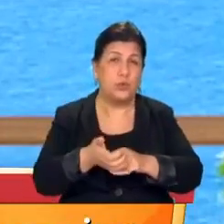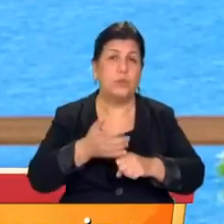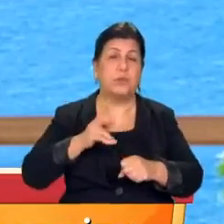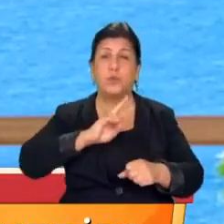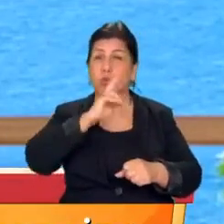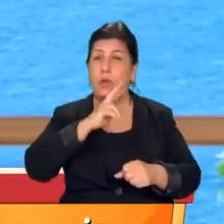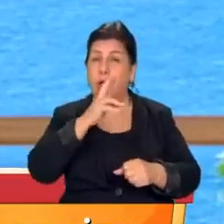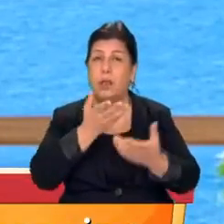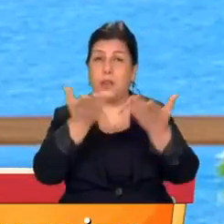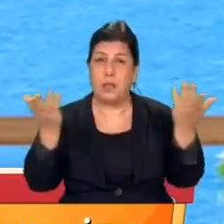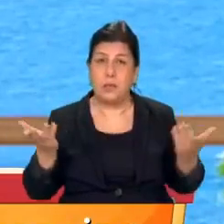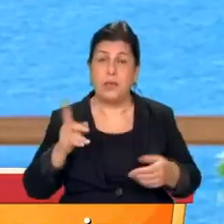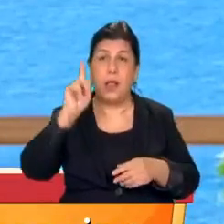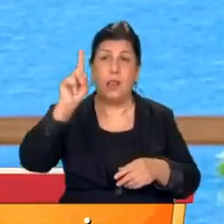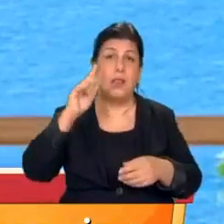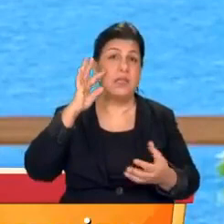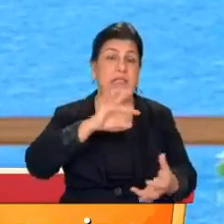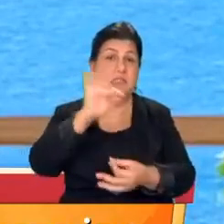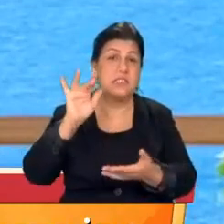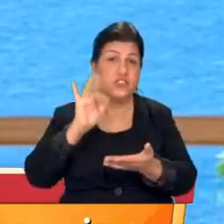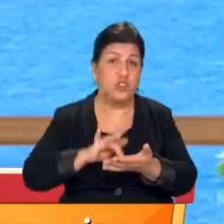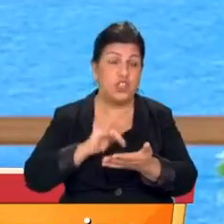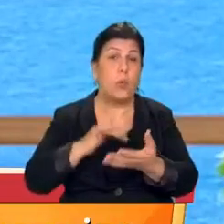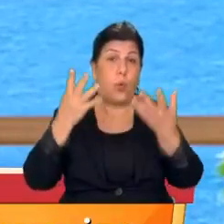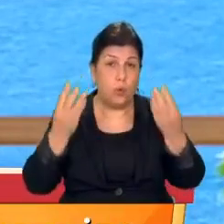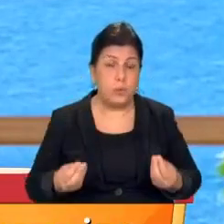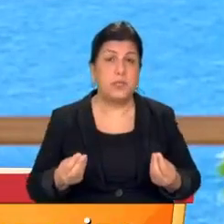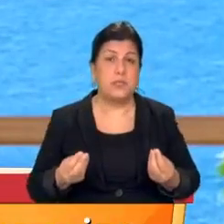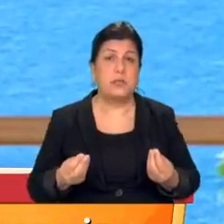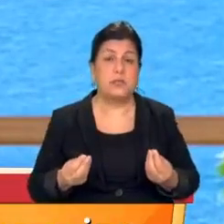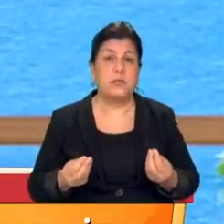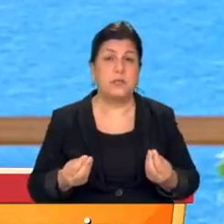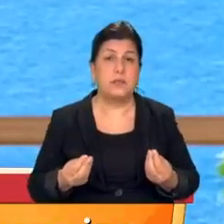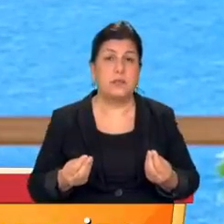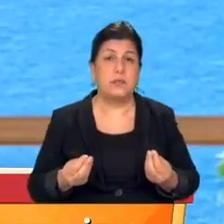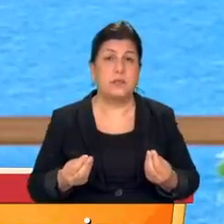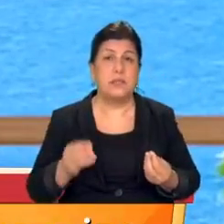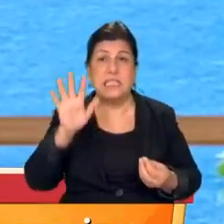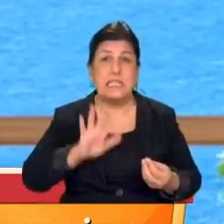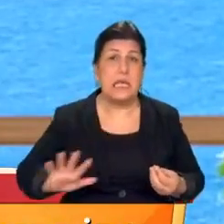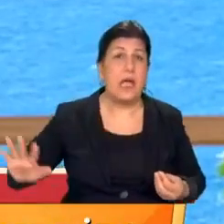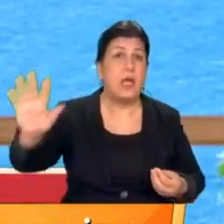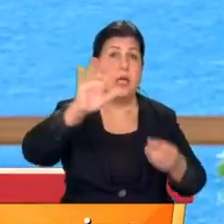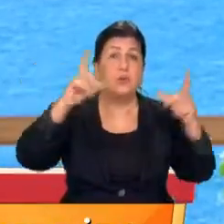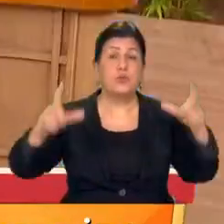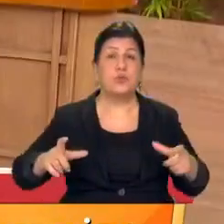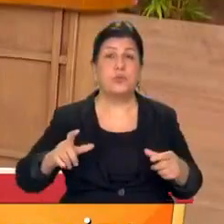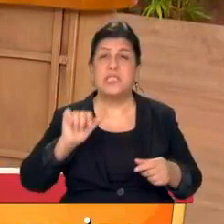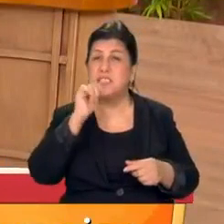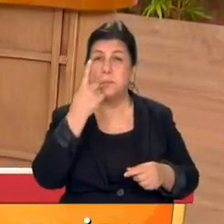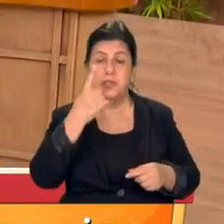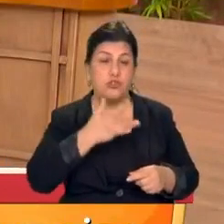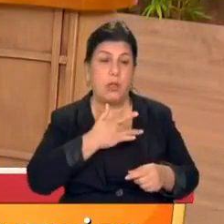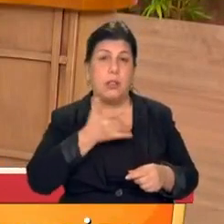günahlardan Allah kullarını cezalandırmış olsaydı yeryüzünde hiçbir canlı kalmazdı